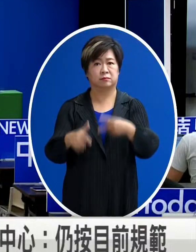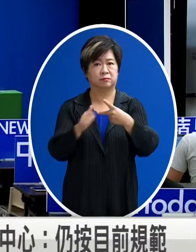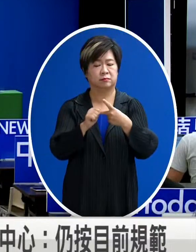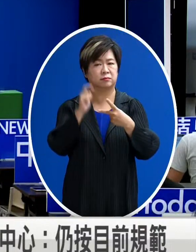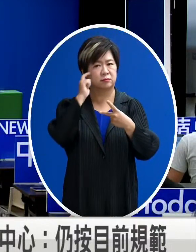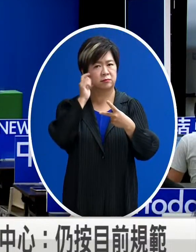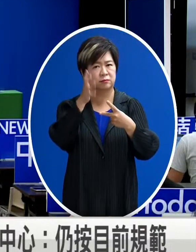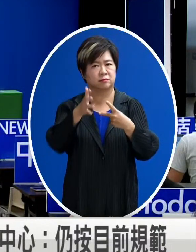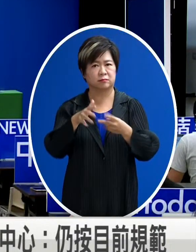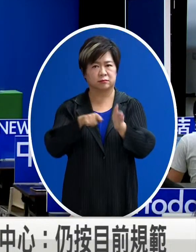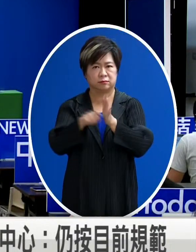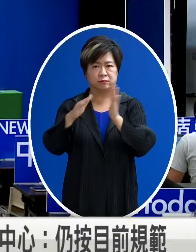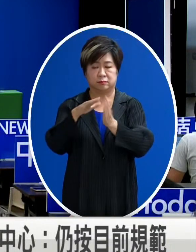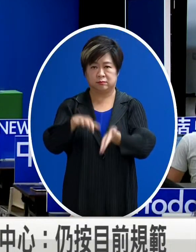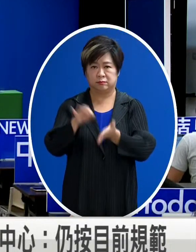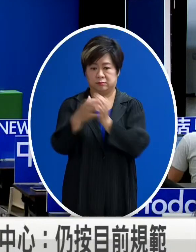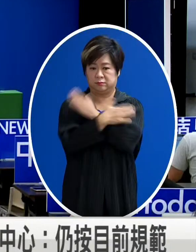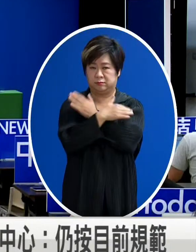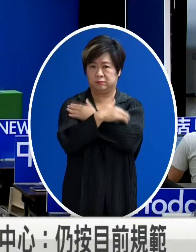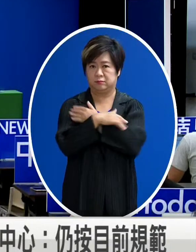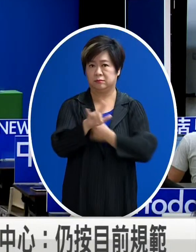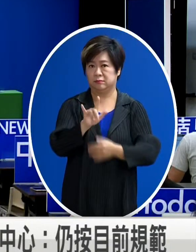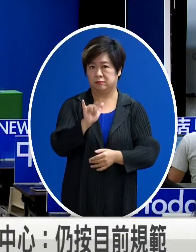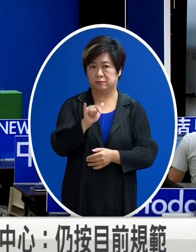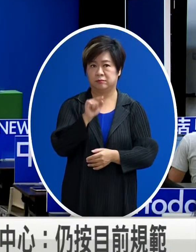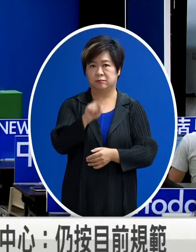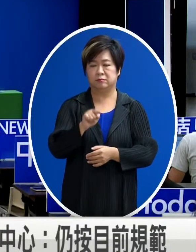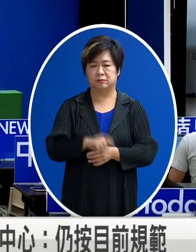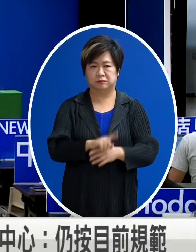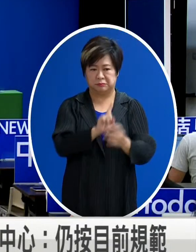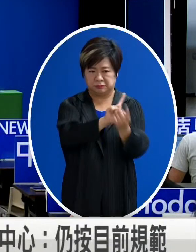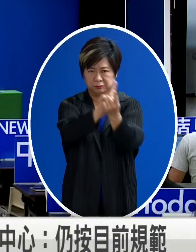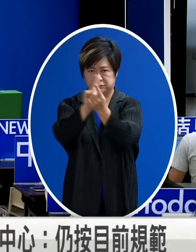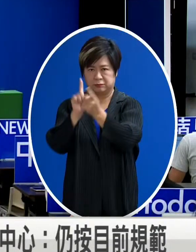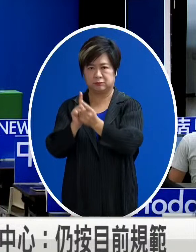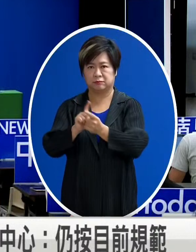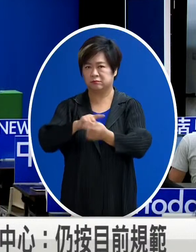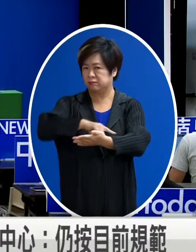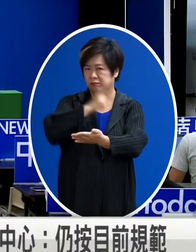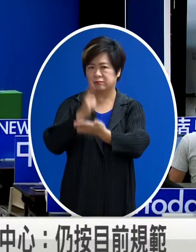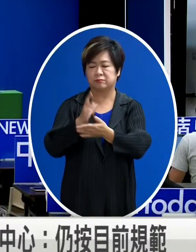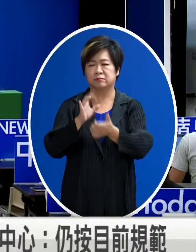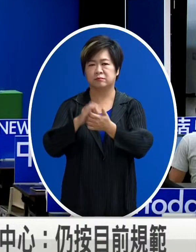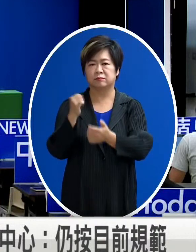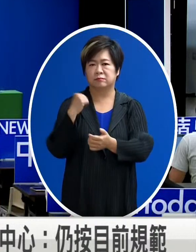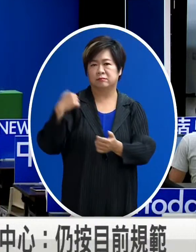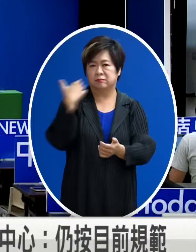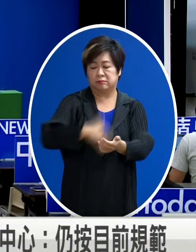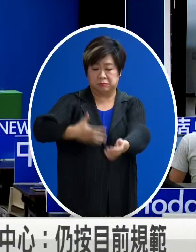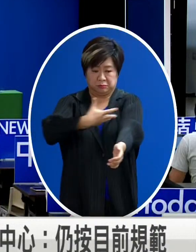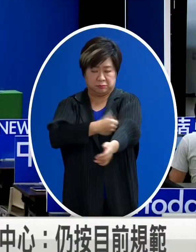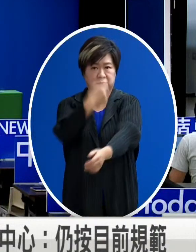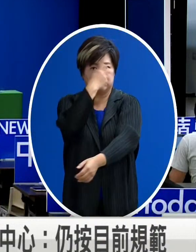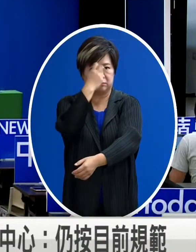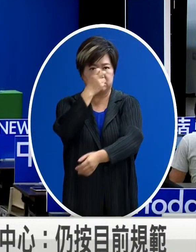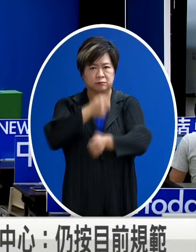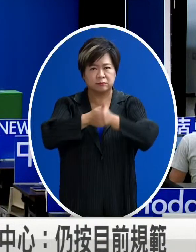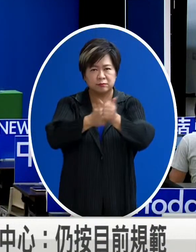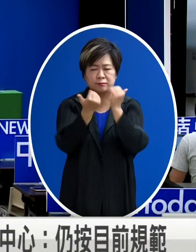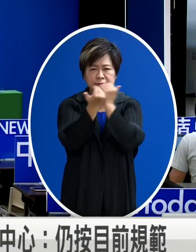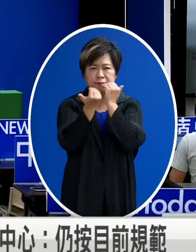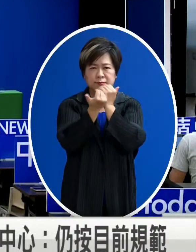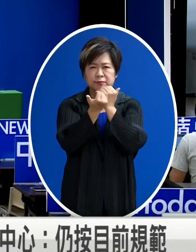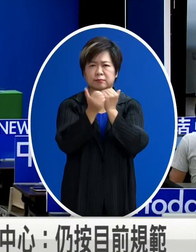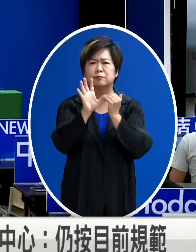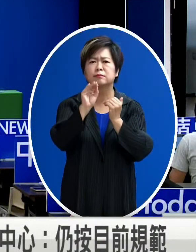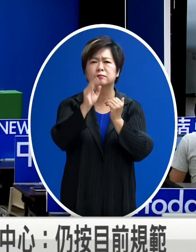家建议这个幼儿园的女老师她所有的框列的接触者都要验抗体，找出更多的潜在感染者，指挥